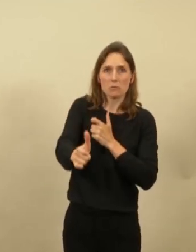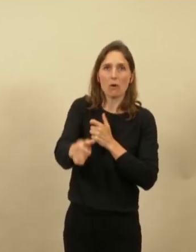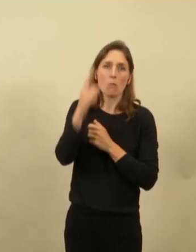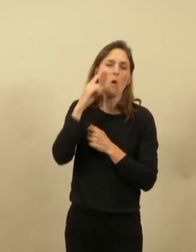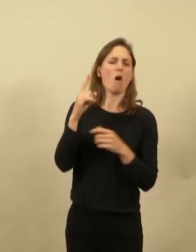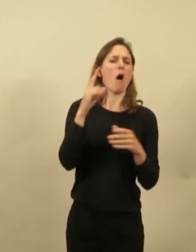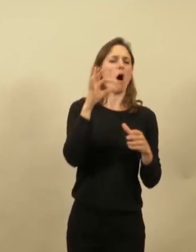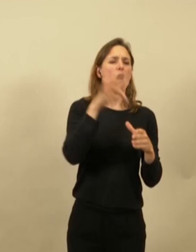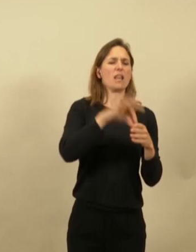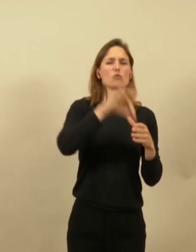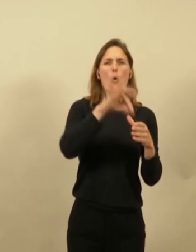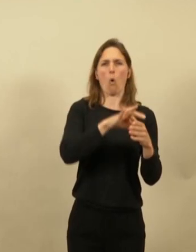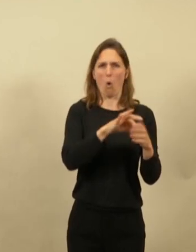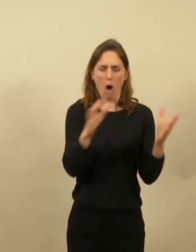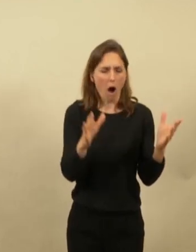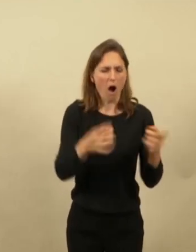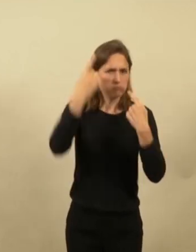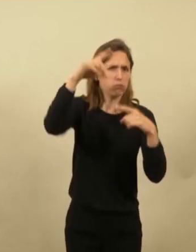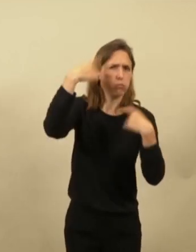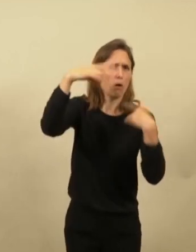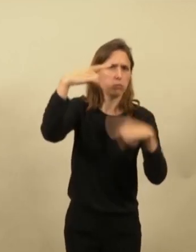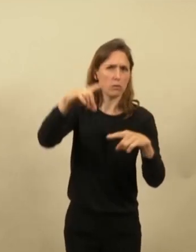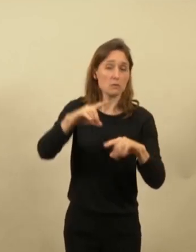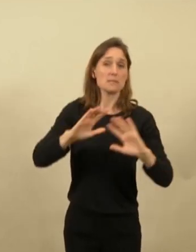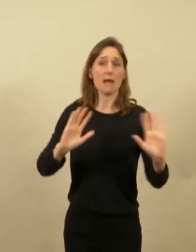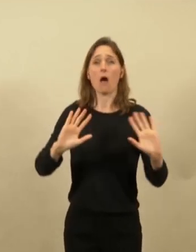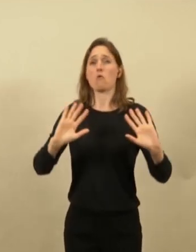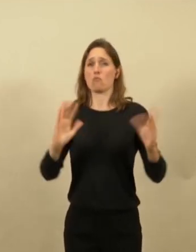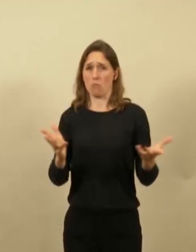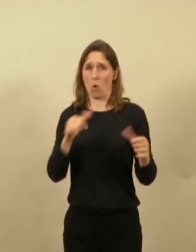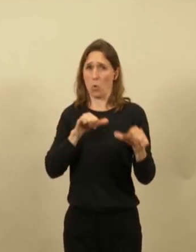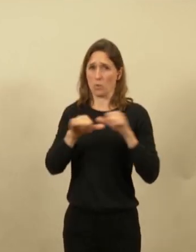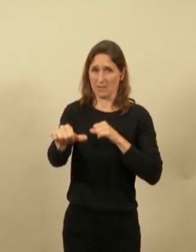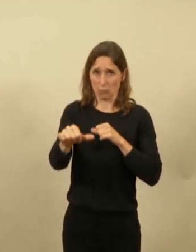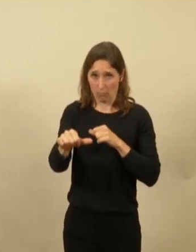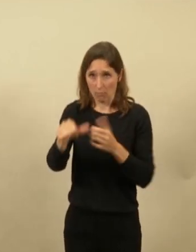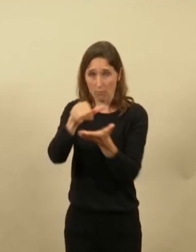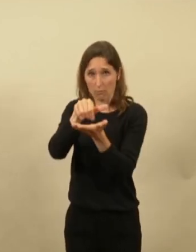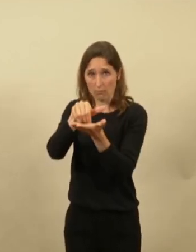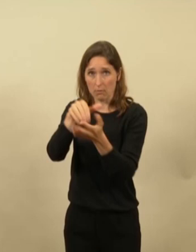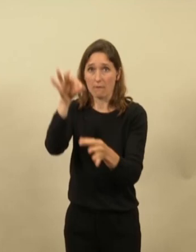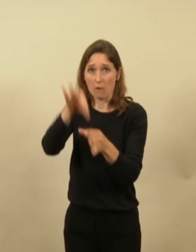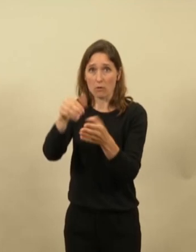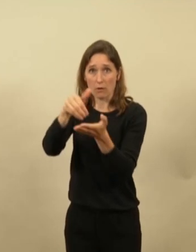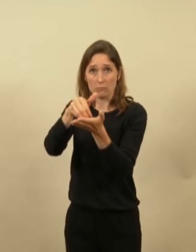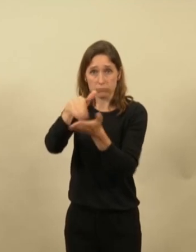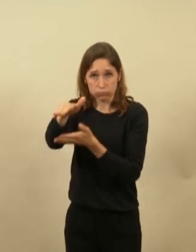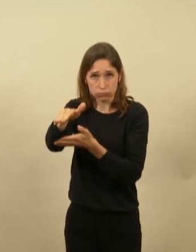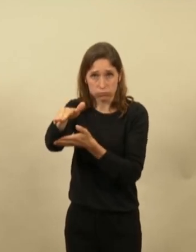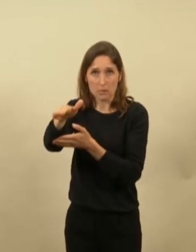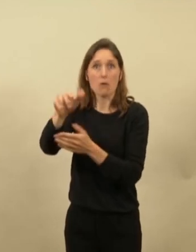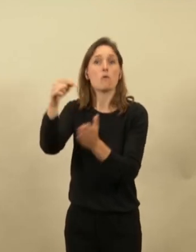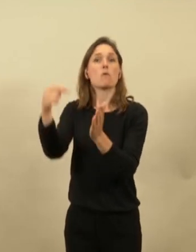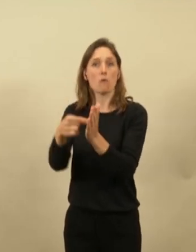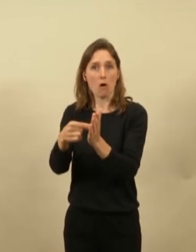un ou d'anticiper les élections le référendum révocatoire ne pourrait avoir lieu qu'à l'issue donc du